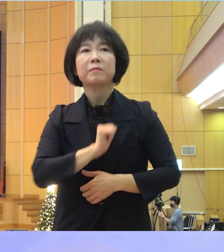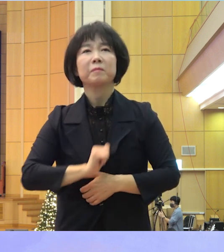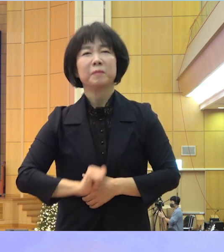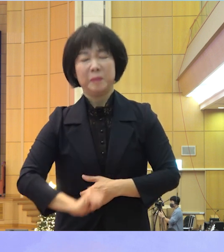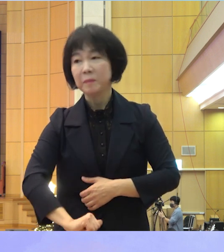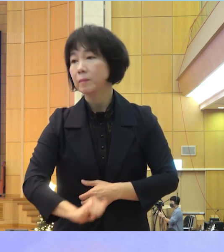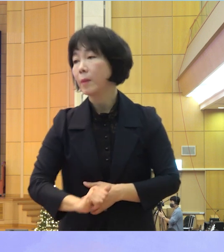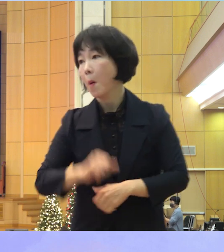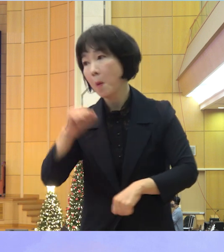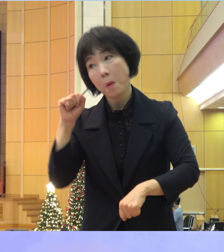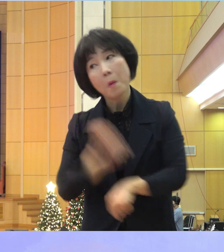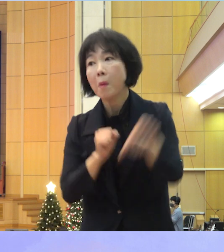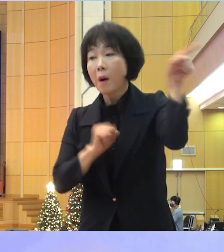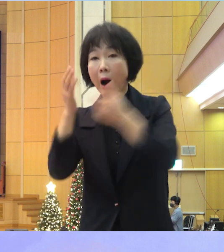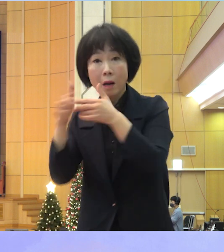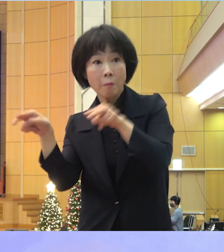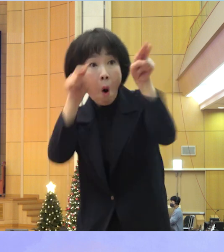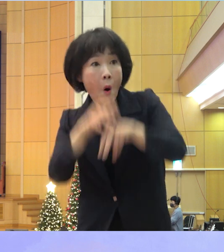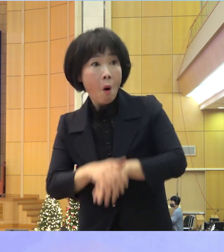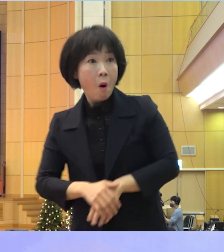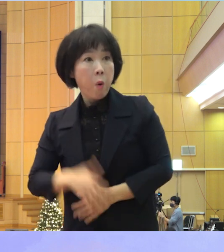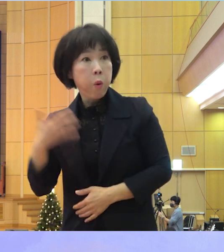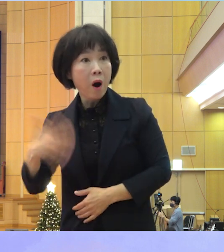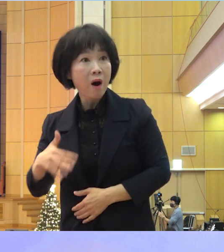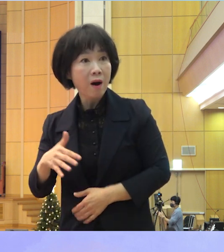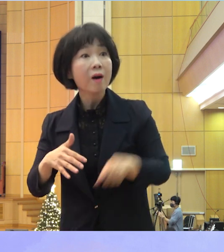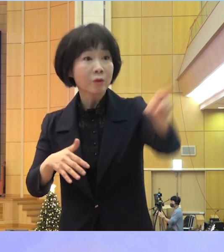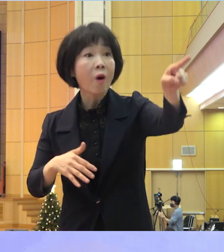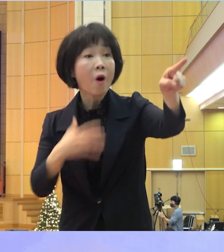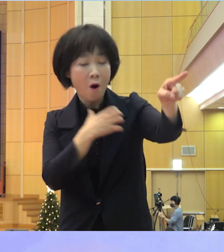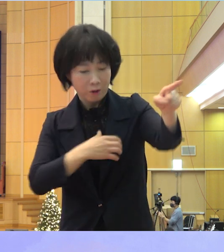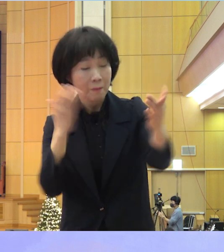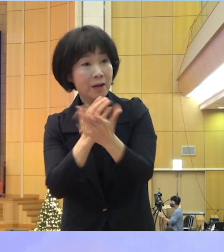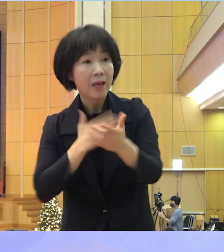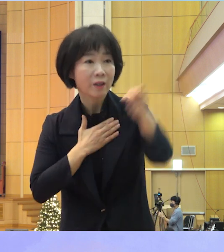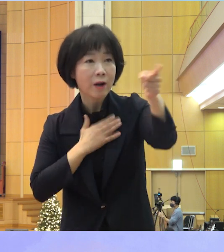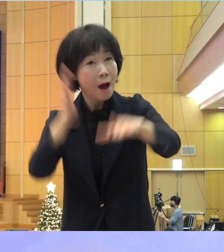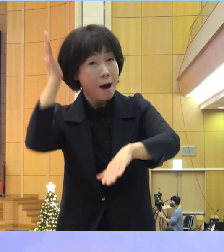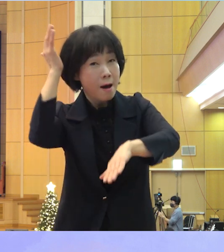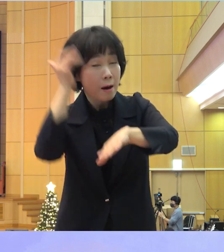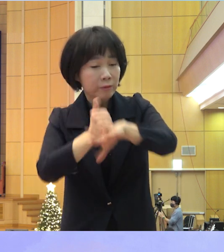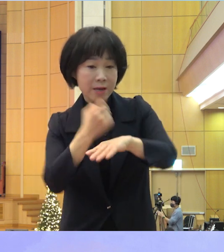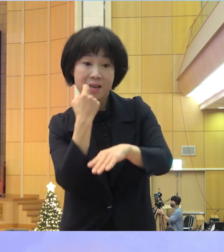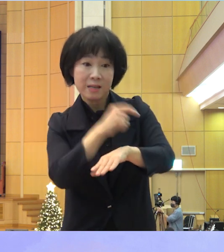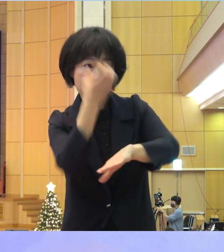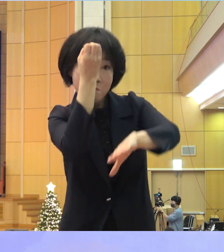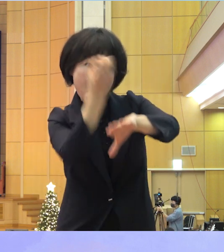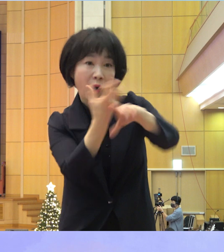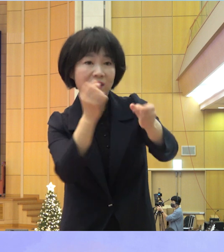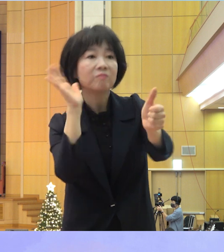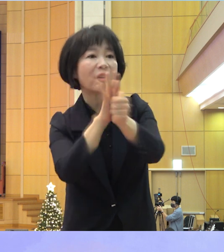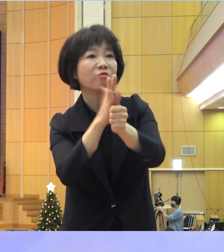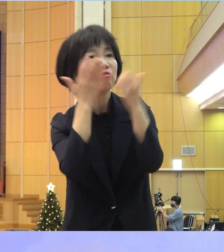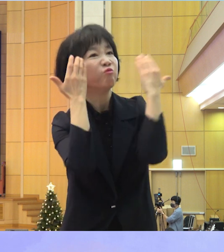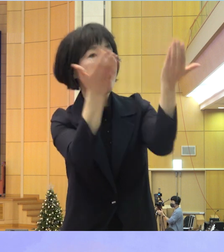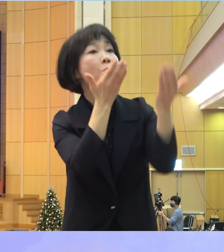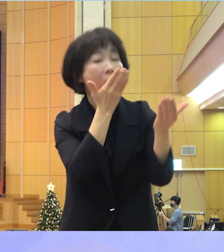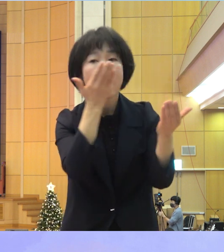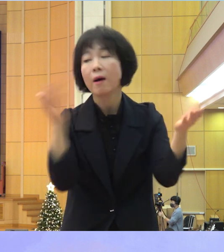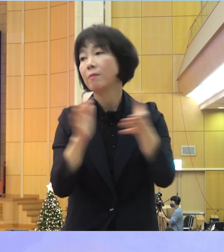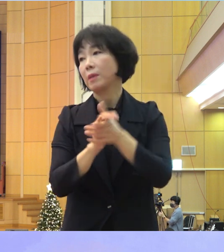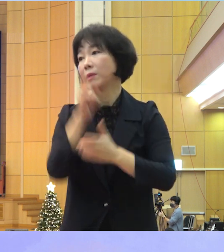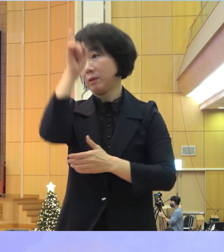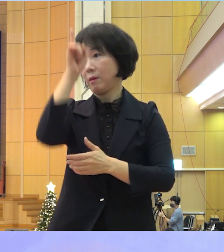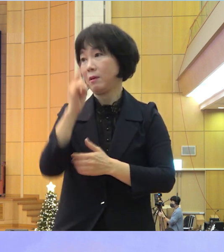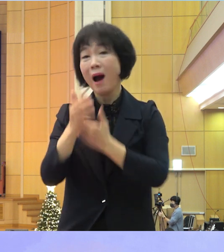얼마나 힘들겠어요. 그럴 때 하나님은 내가 너를 정금같이 되게 해주리라. 이게